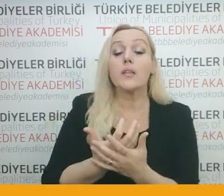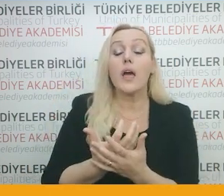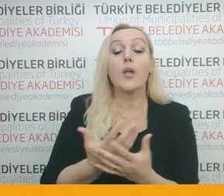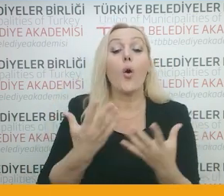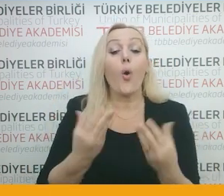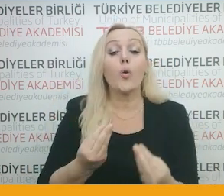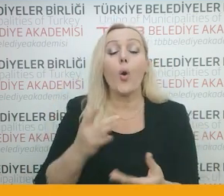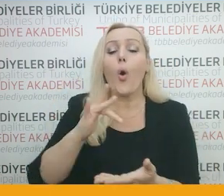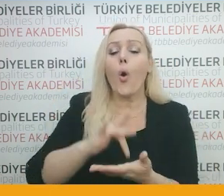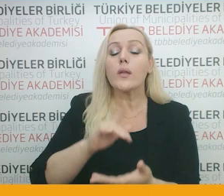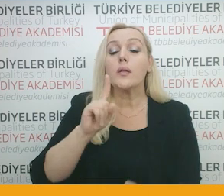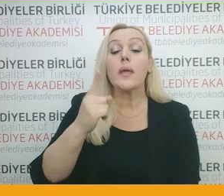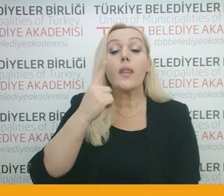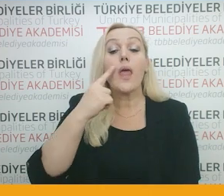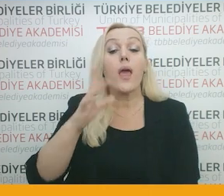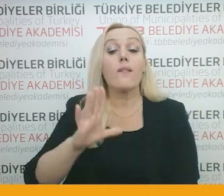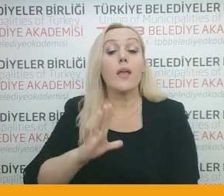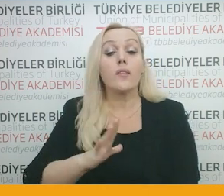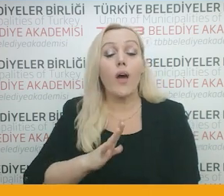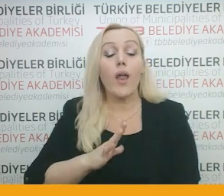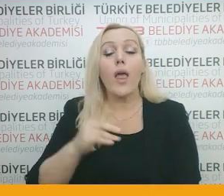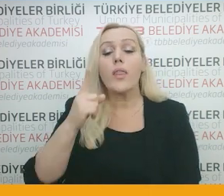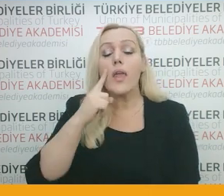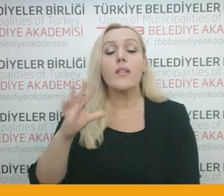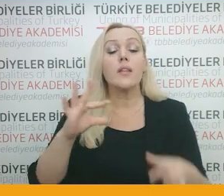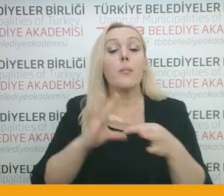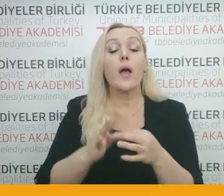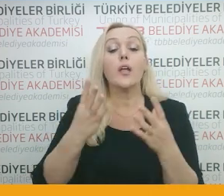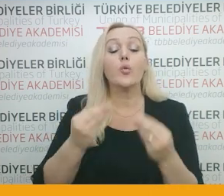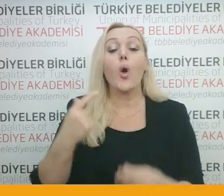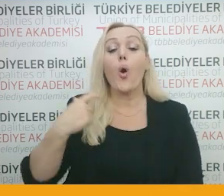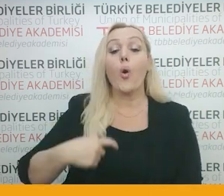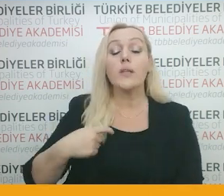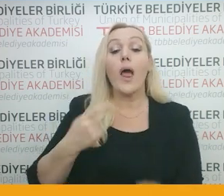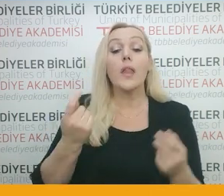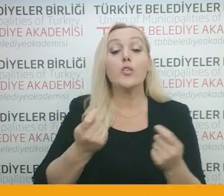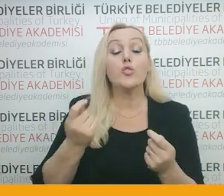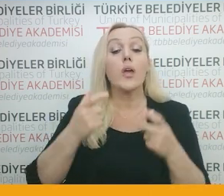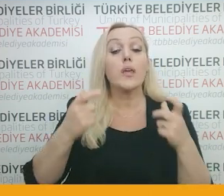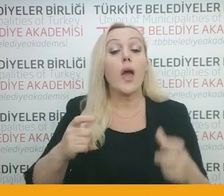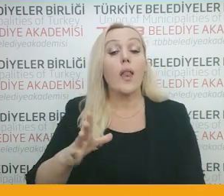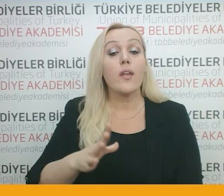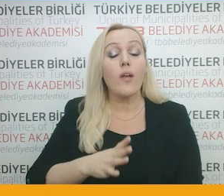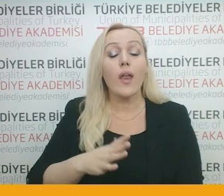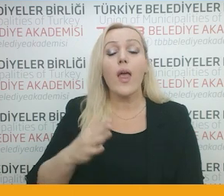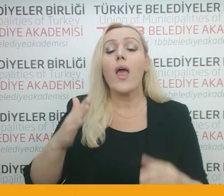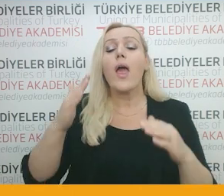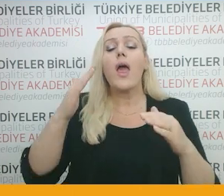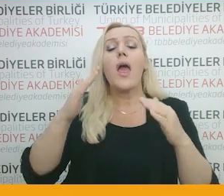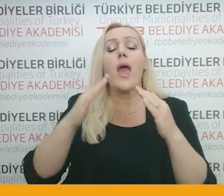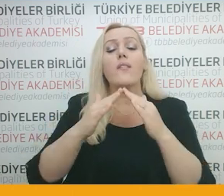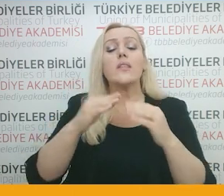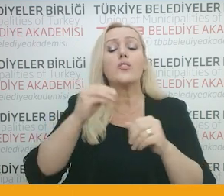bir devlet var. Devlette ilişkiye giren özel sektör firmalar var. Hane halkı olarak bizler varız. Burada